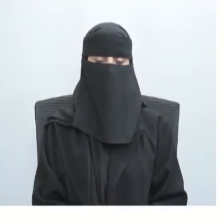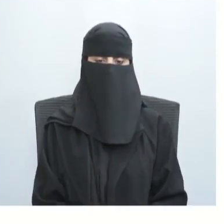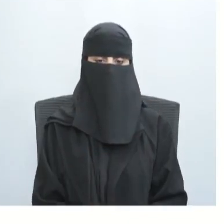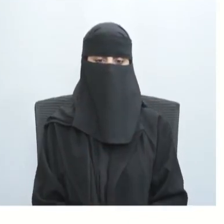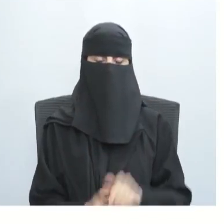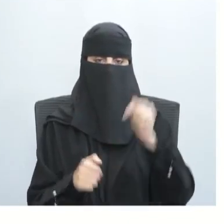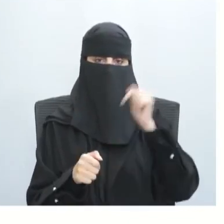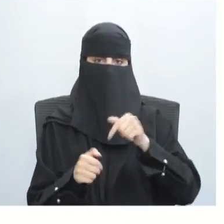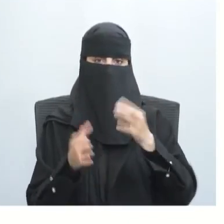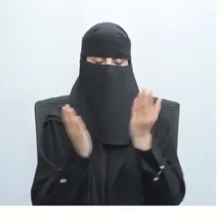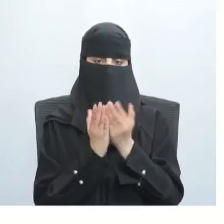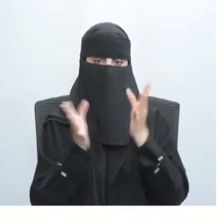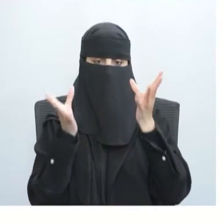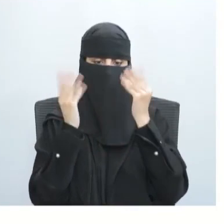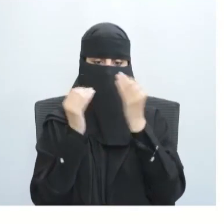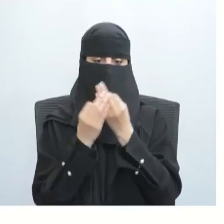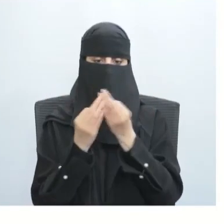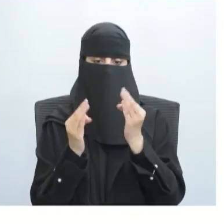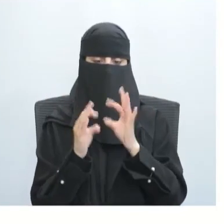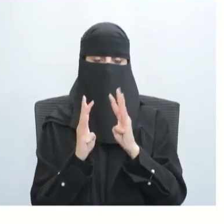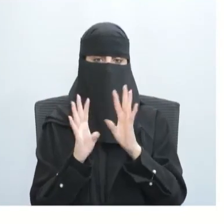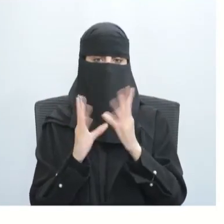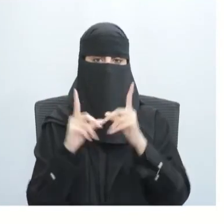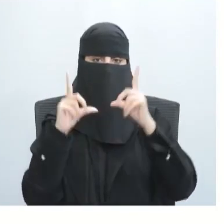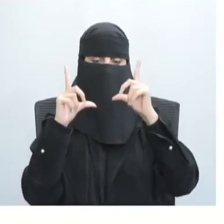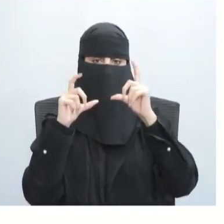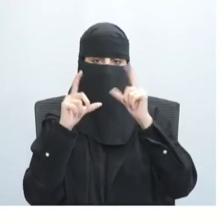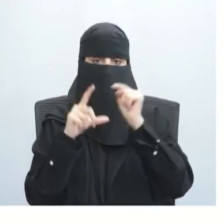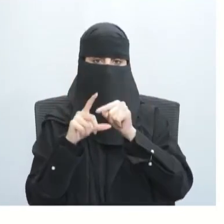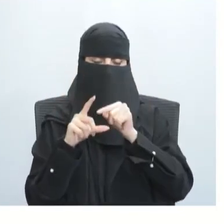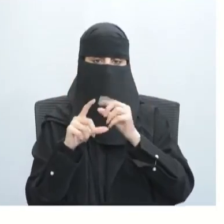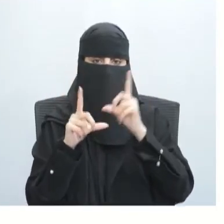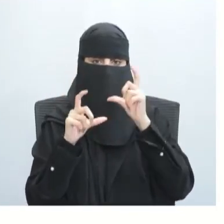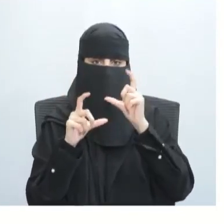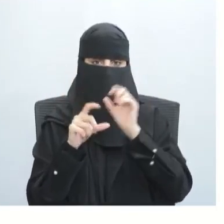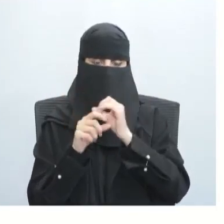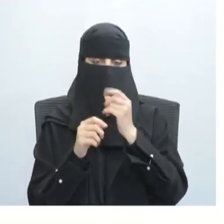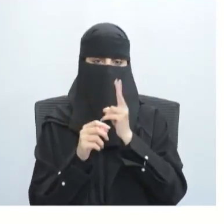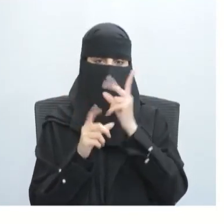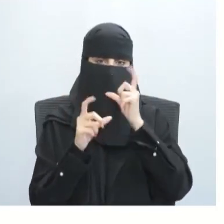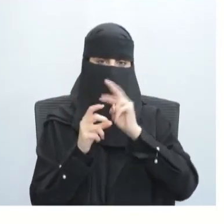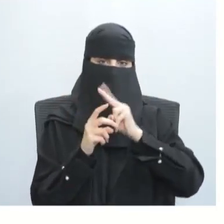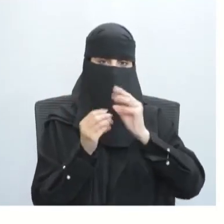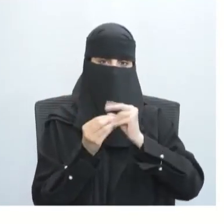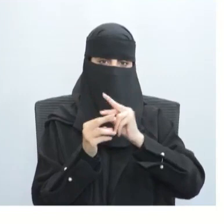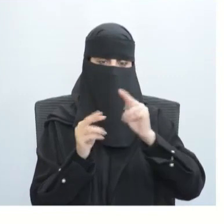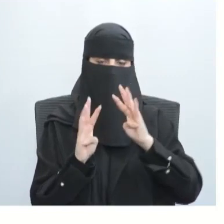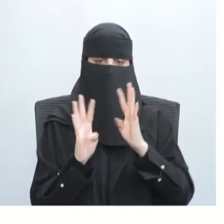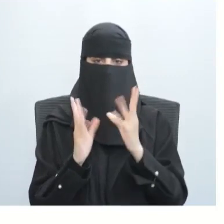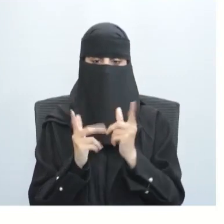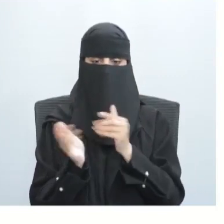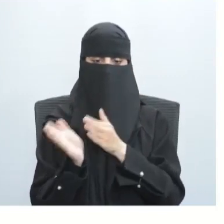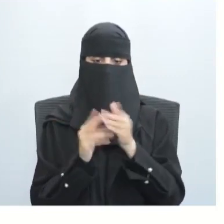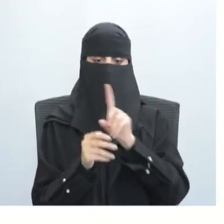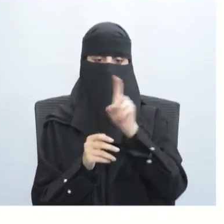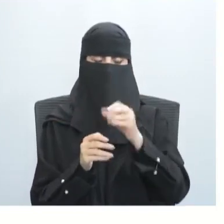سنتعلم في هذا الدرس باذن الله تحرير الصور الرقميه تحرير الصور الرقميه هل